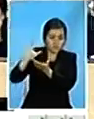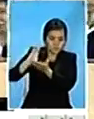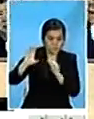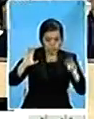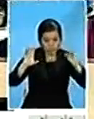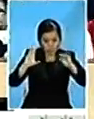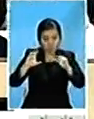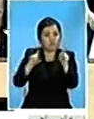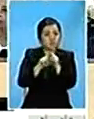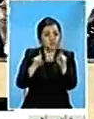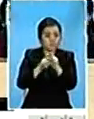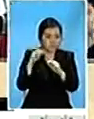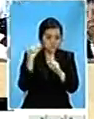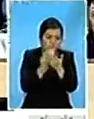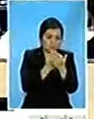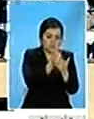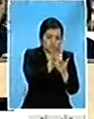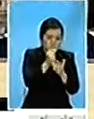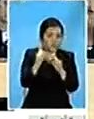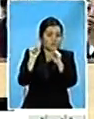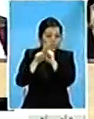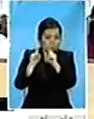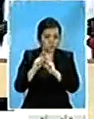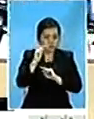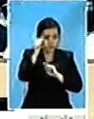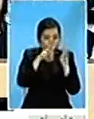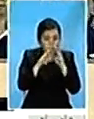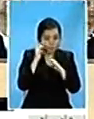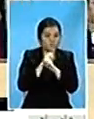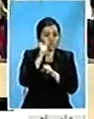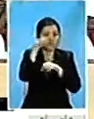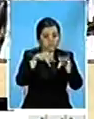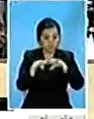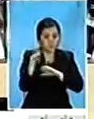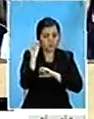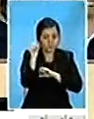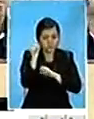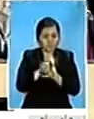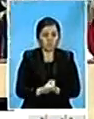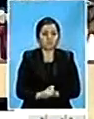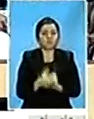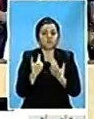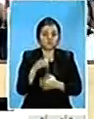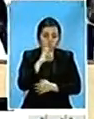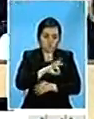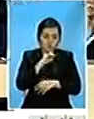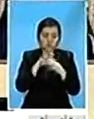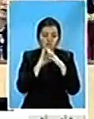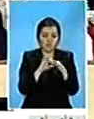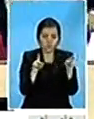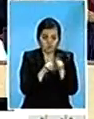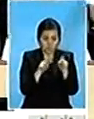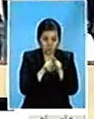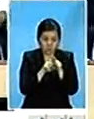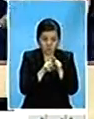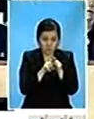ของส่วนอื่นที่จะสามารถใช้งบกลางต่างๆเหล่านั้นได้สามารถนำมาใช้ได้ส่วนในข้อที่ท่านได้แสดงความเป็นห่วงนะครับว่าแนวทางหลัก